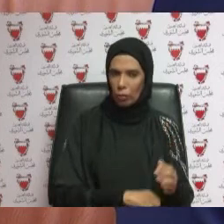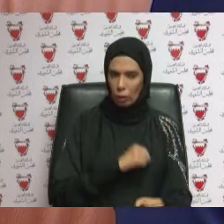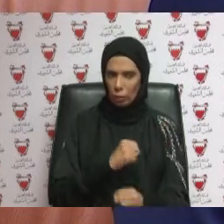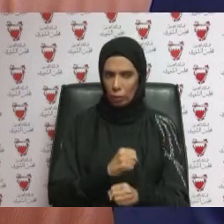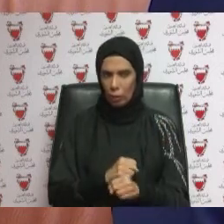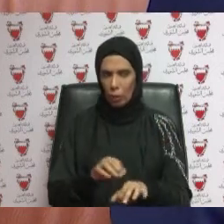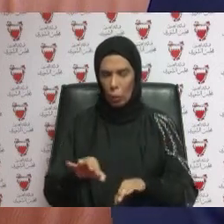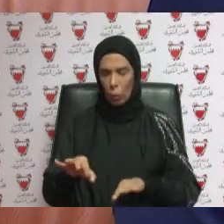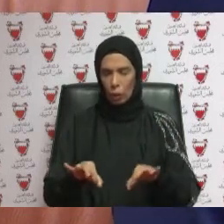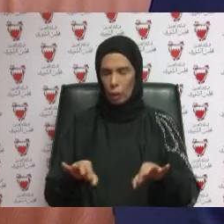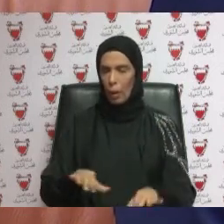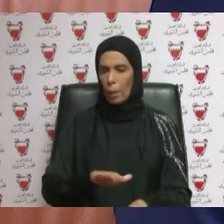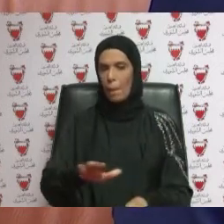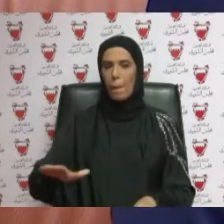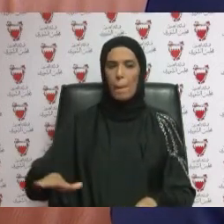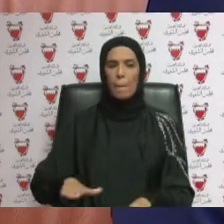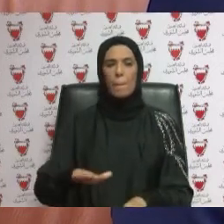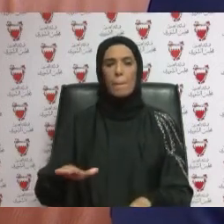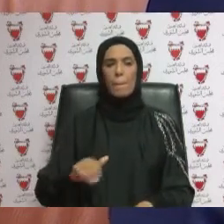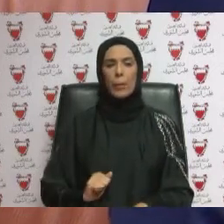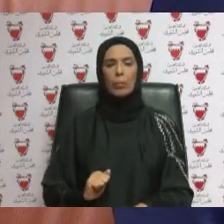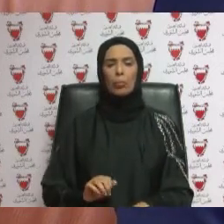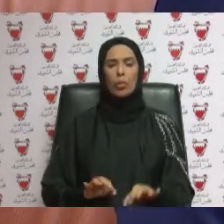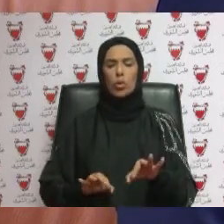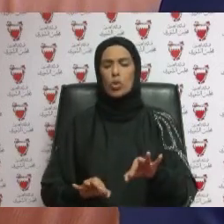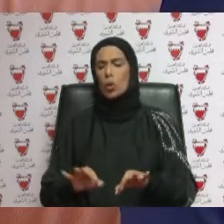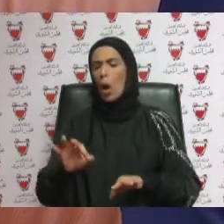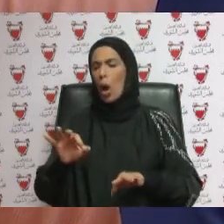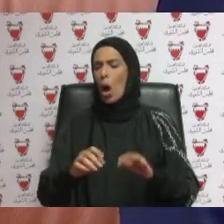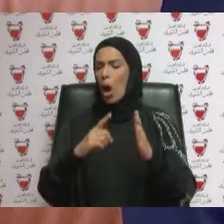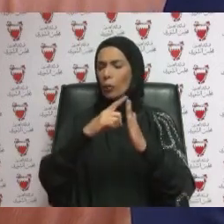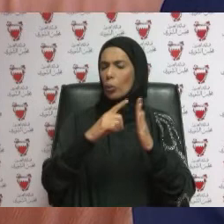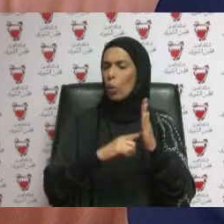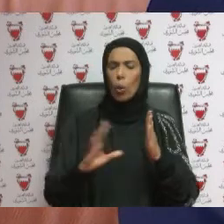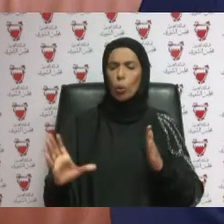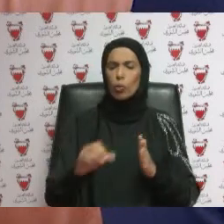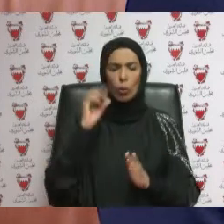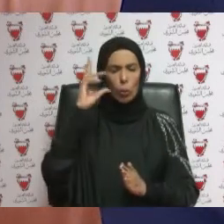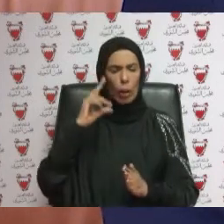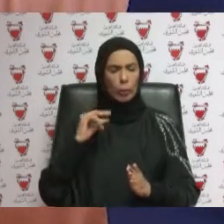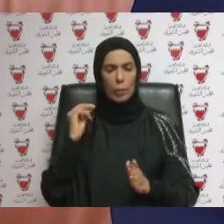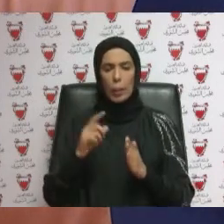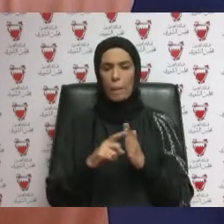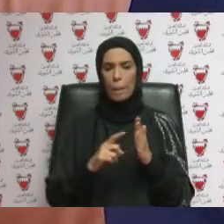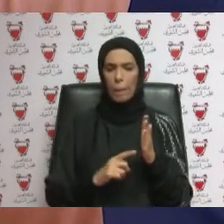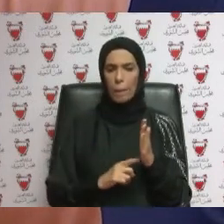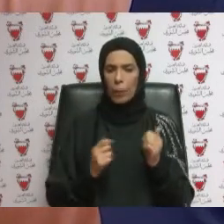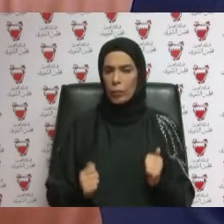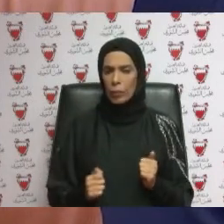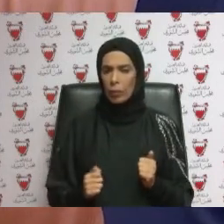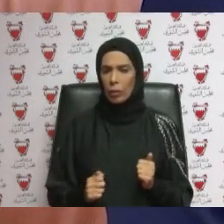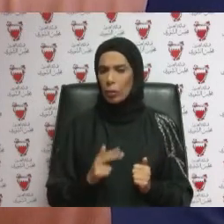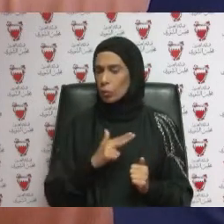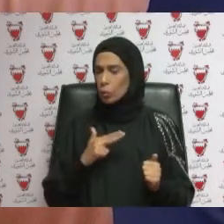الخطة الوطنية أنه يضع تدابير تشريعية، ماذا نحتاج اليوم في التشريع، ما تدابير تنفيذية،